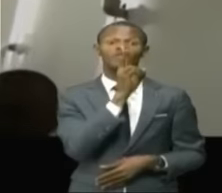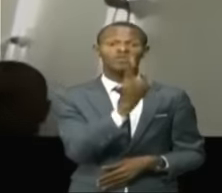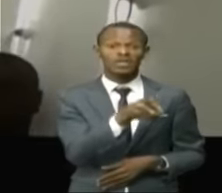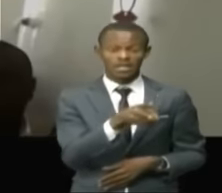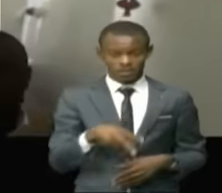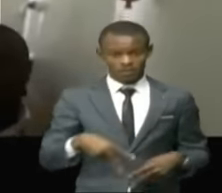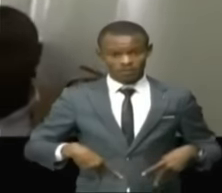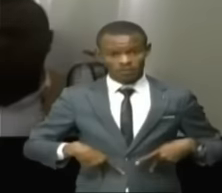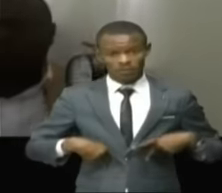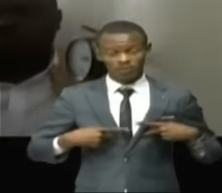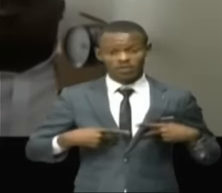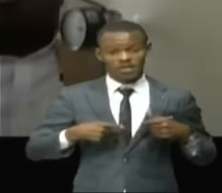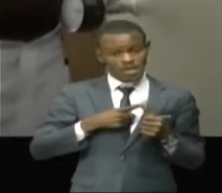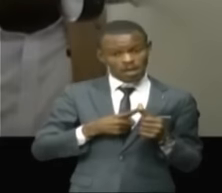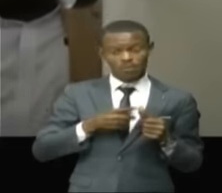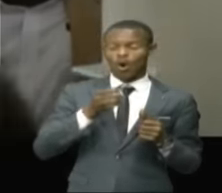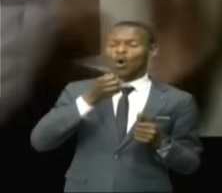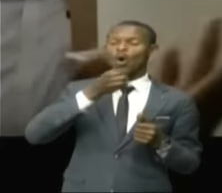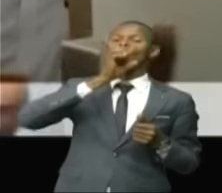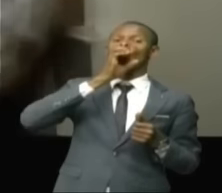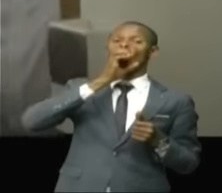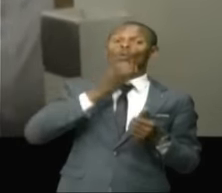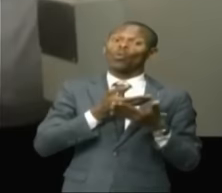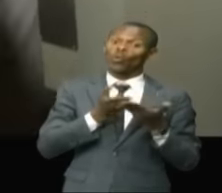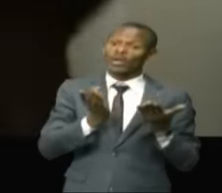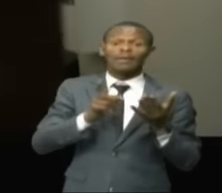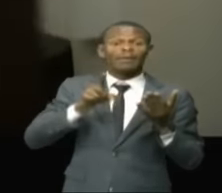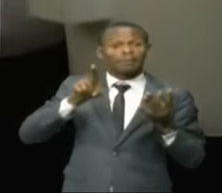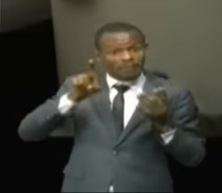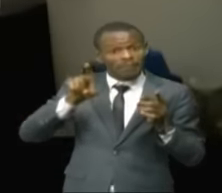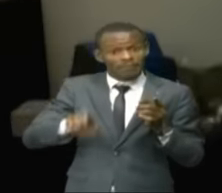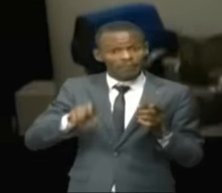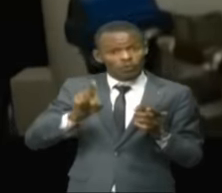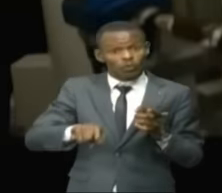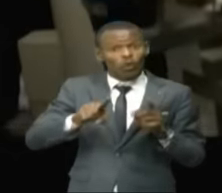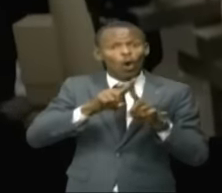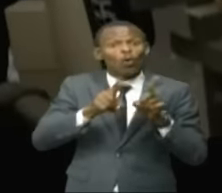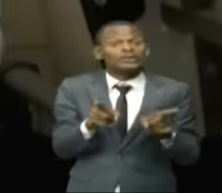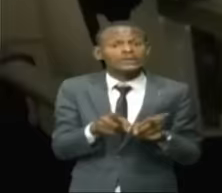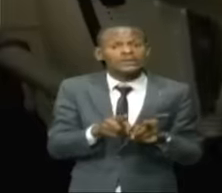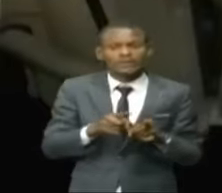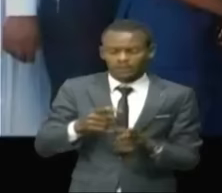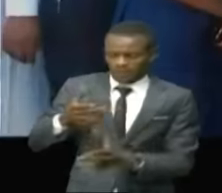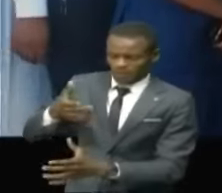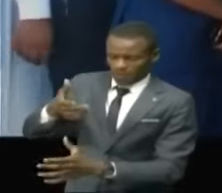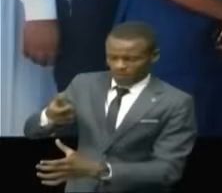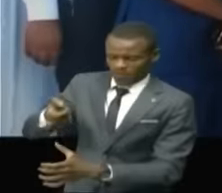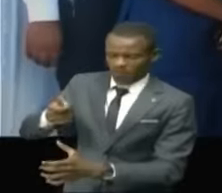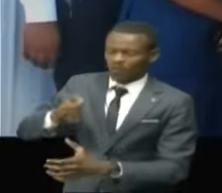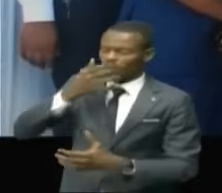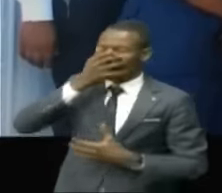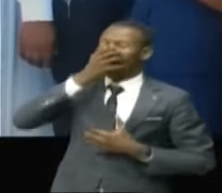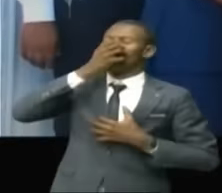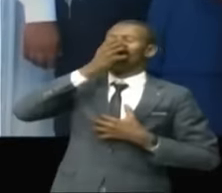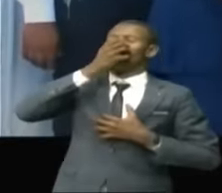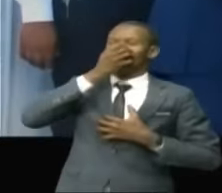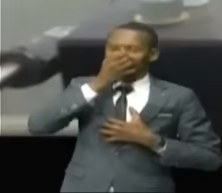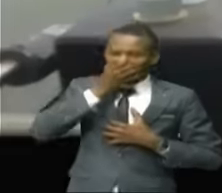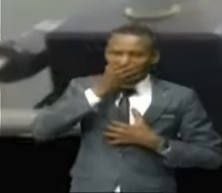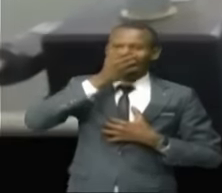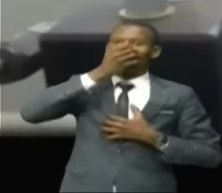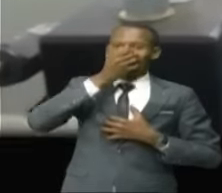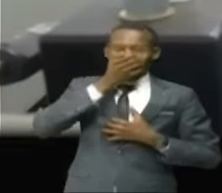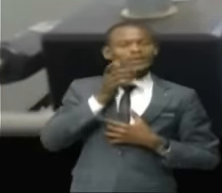vie. C'était avant de donner le coût, la capacité et l'utilité de cette unité de production d'oxygène. D'une